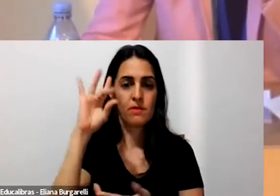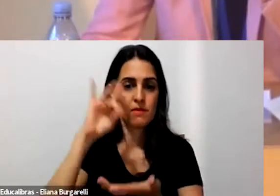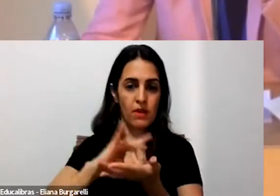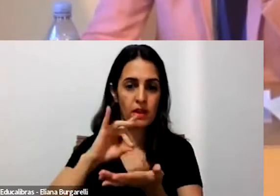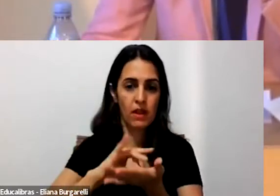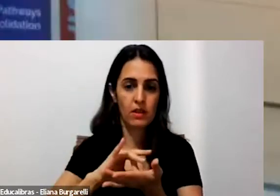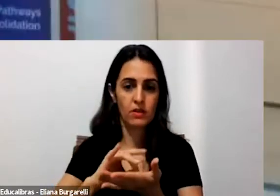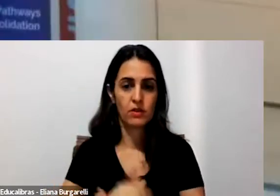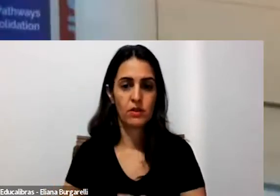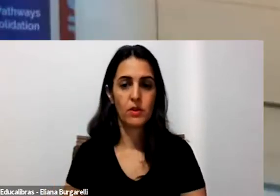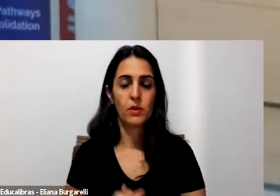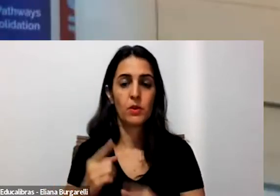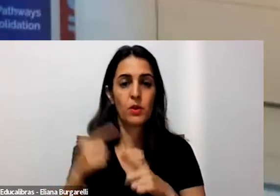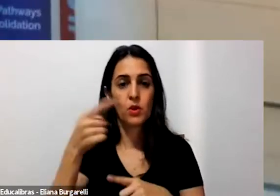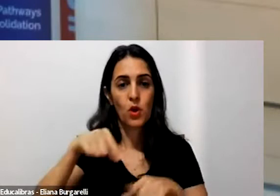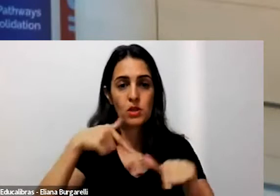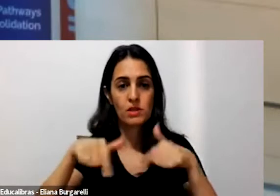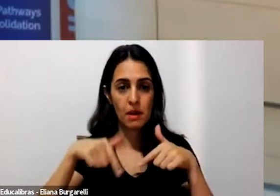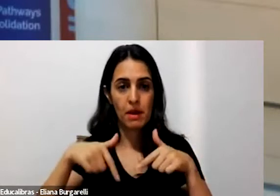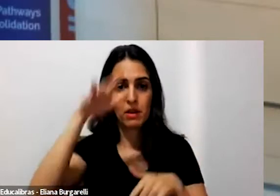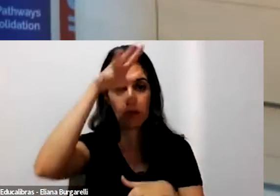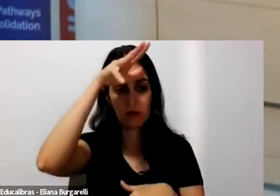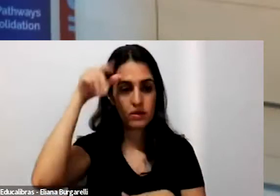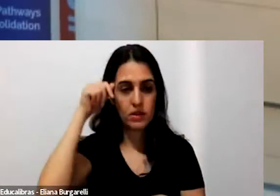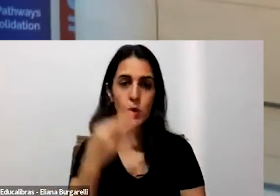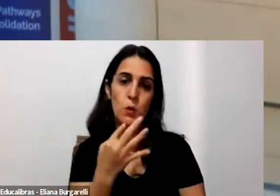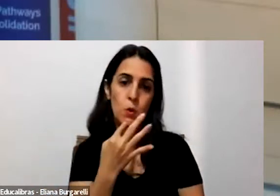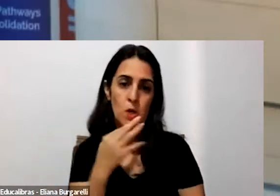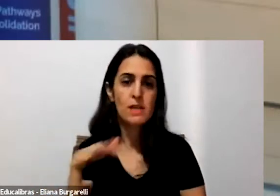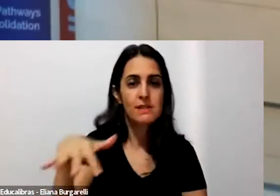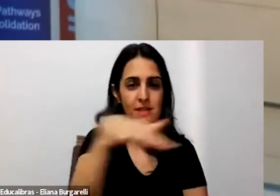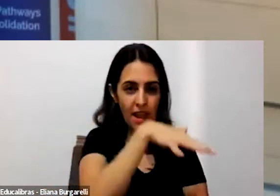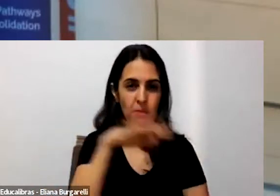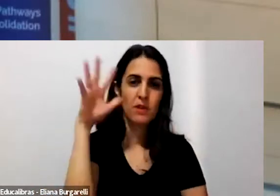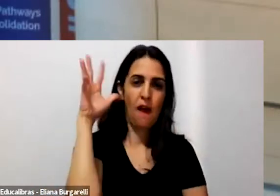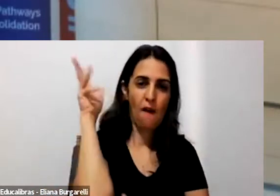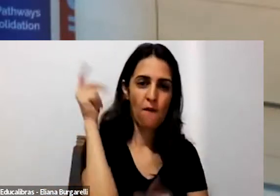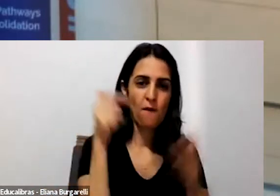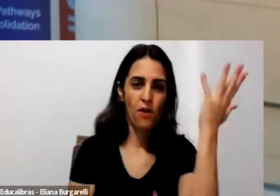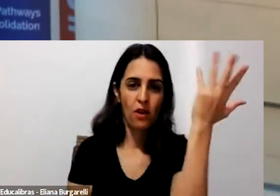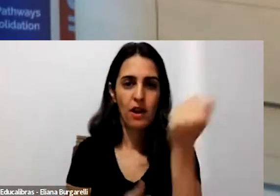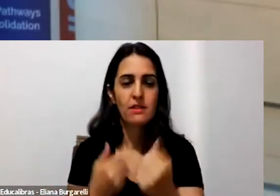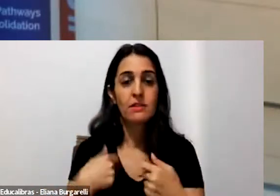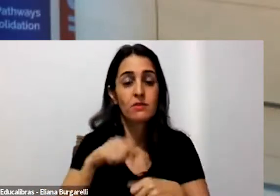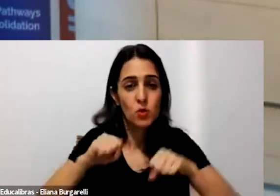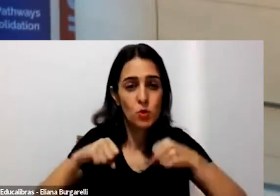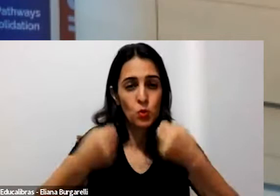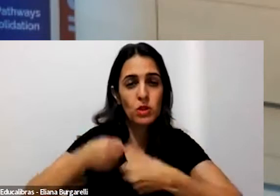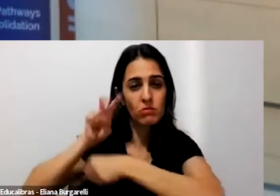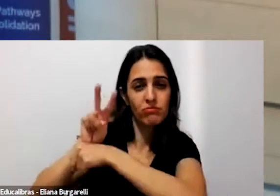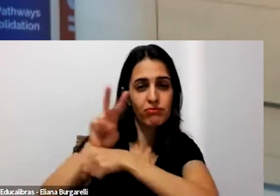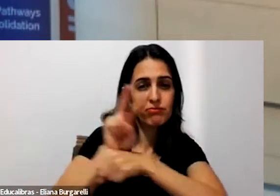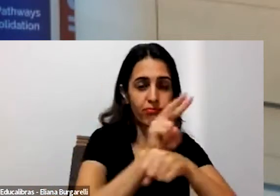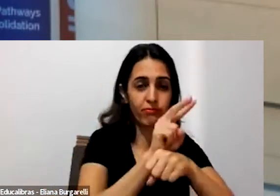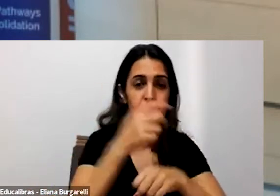porque todos nós que trabalhamos na floresta amazônica, ou que conhecemos a floresta, estamos sempre para a sua conservação. Estou muito feliz de estar